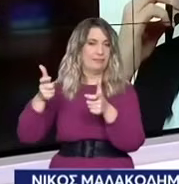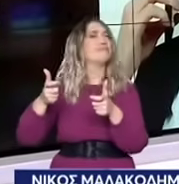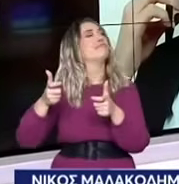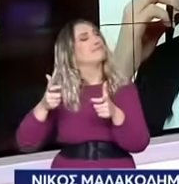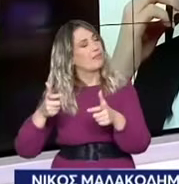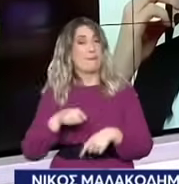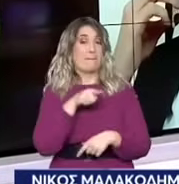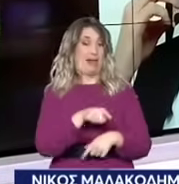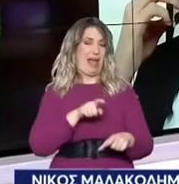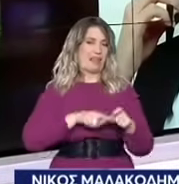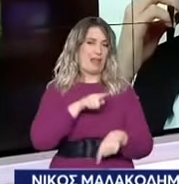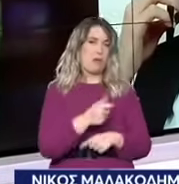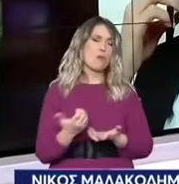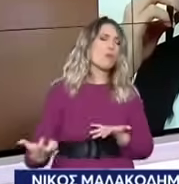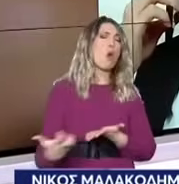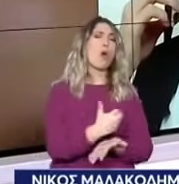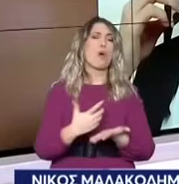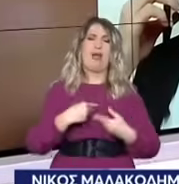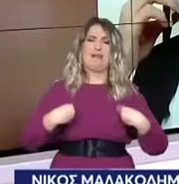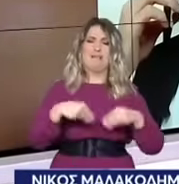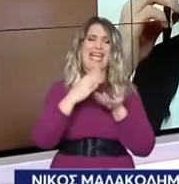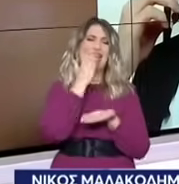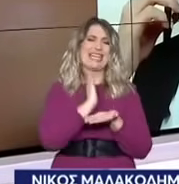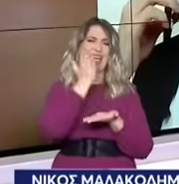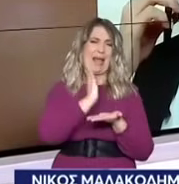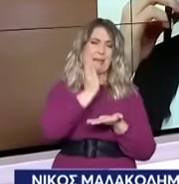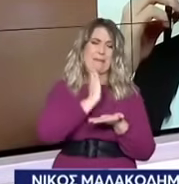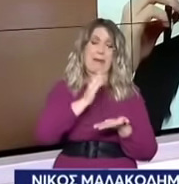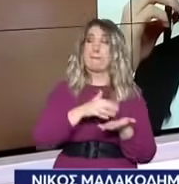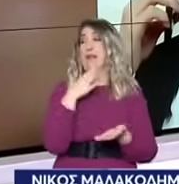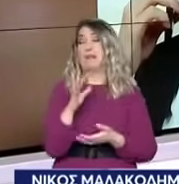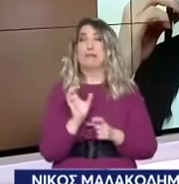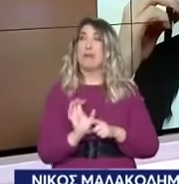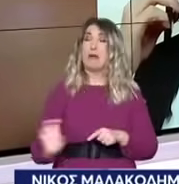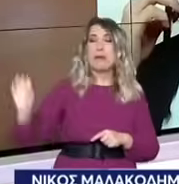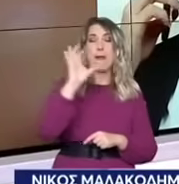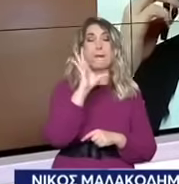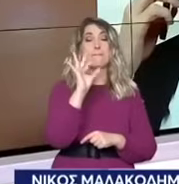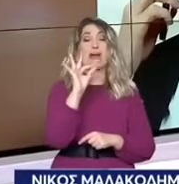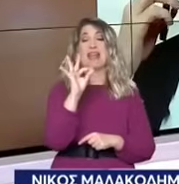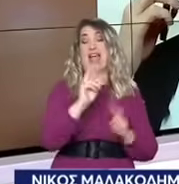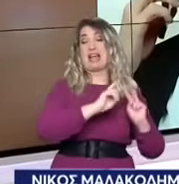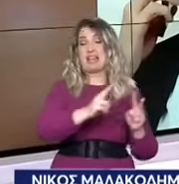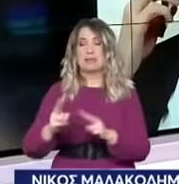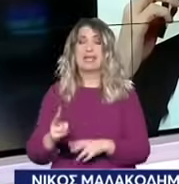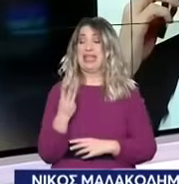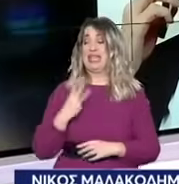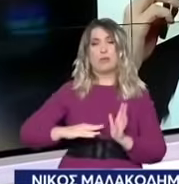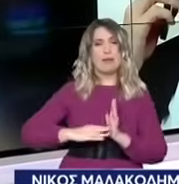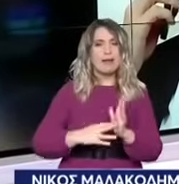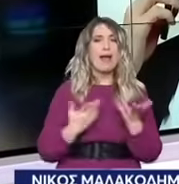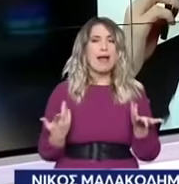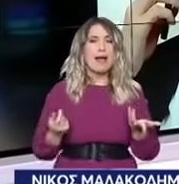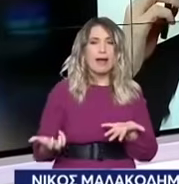εταιρεία με ένα συγκεκριμένο τζίρο, που πάλι θα ήθελα να μην πω στην τηλεόραση, όταν υπάρχουν 50 καταστήματα, 300 άτομα εργαζόμενοι, είναι επόμενο να